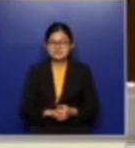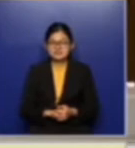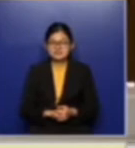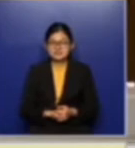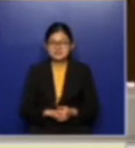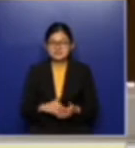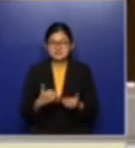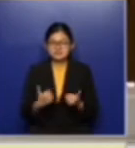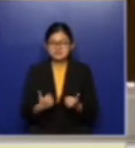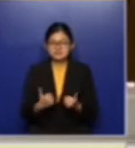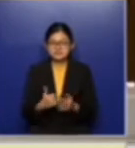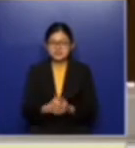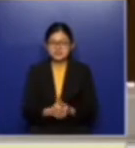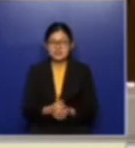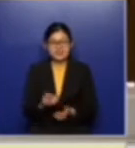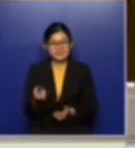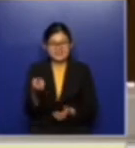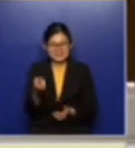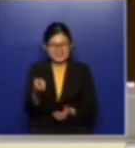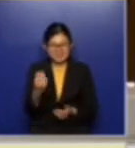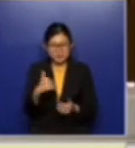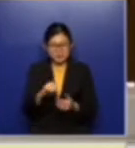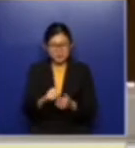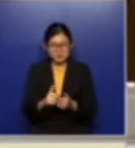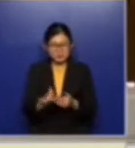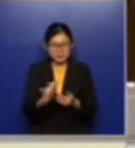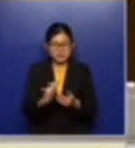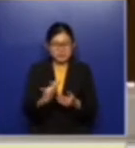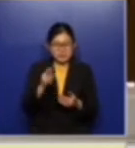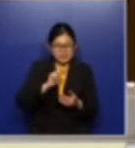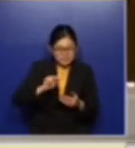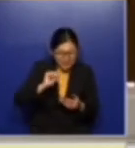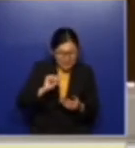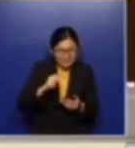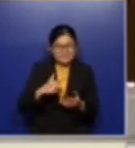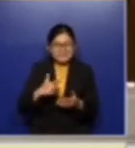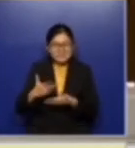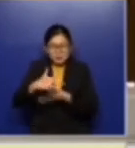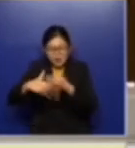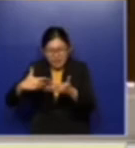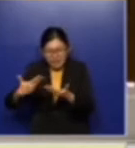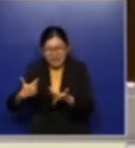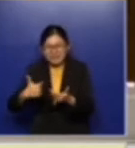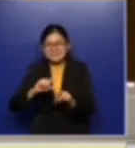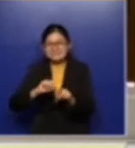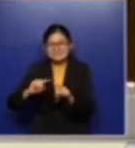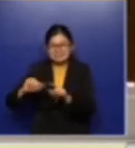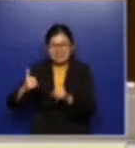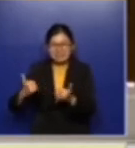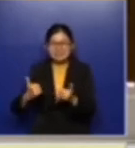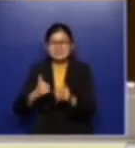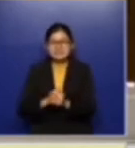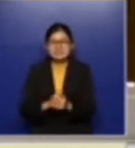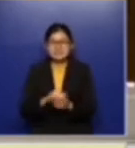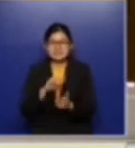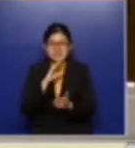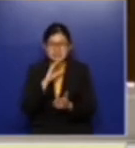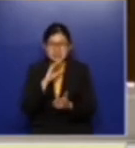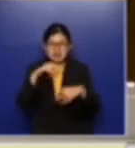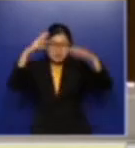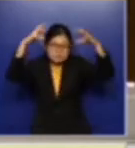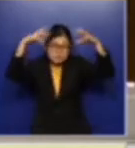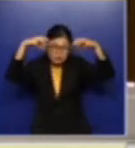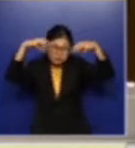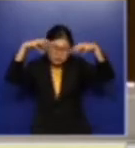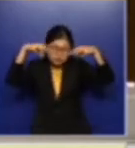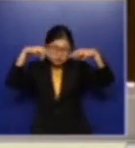นิดเดียวอุปโภคบริโภคนั้นเราบอกว่าถ้าไม่มีฝนตกอีก